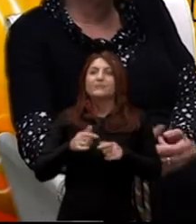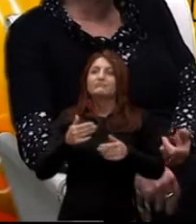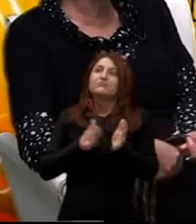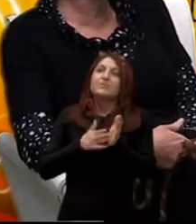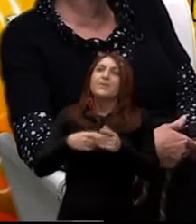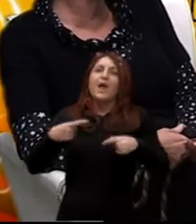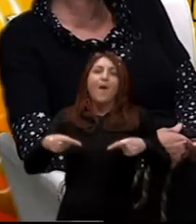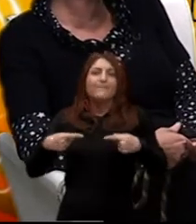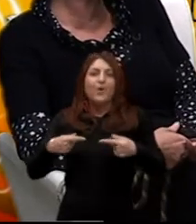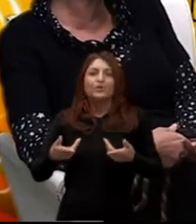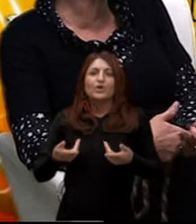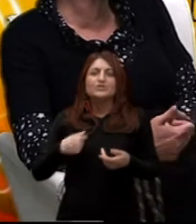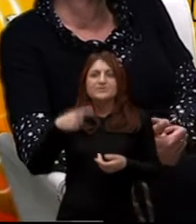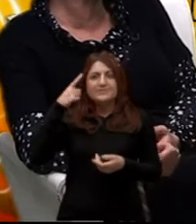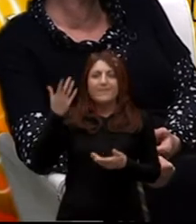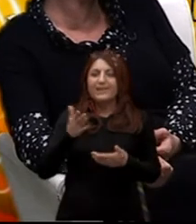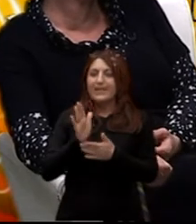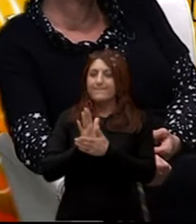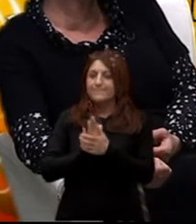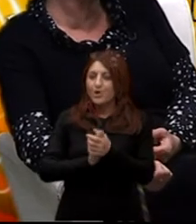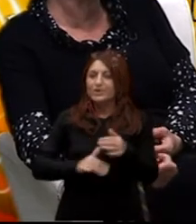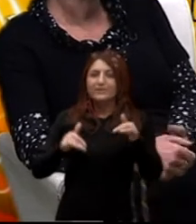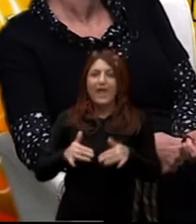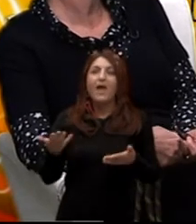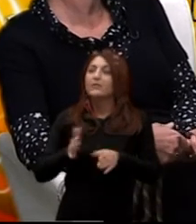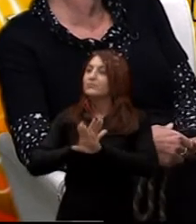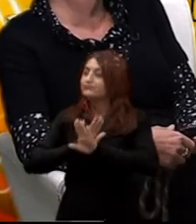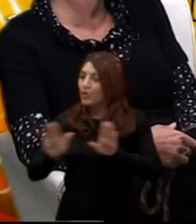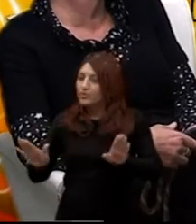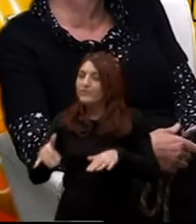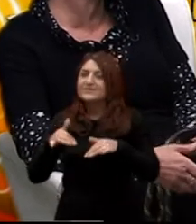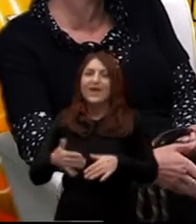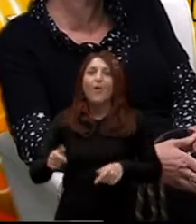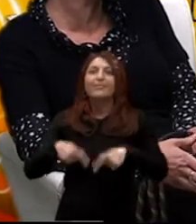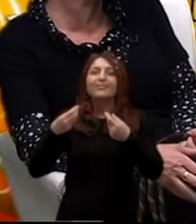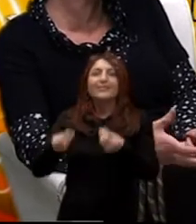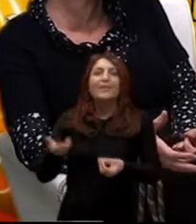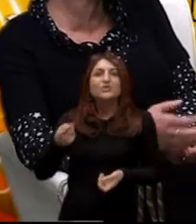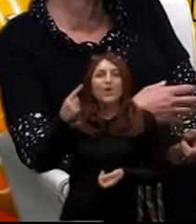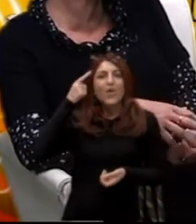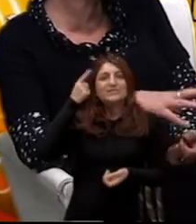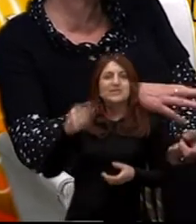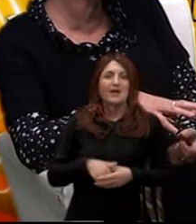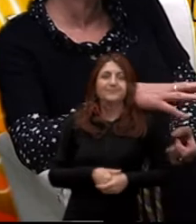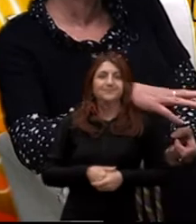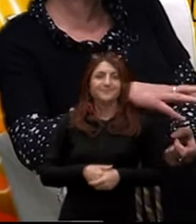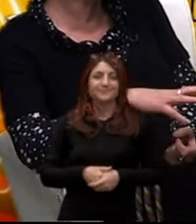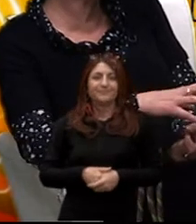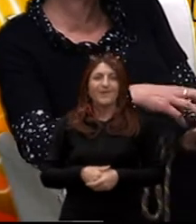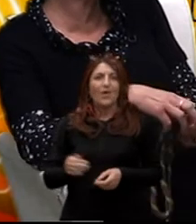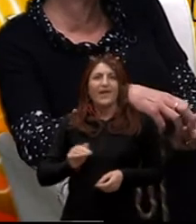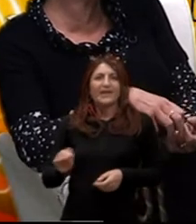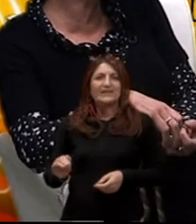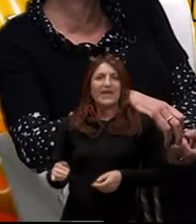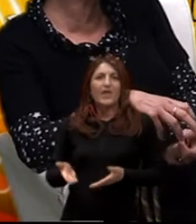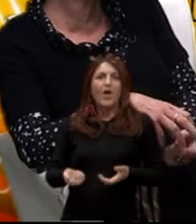izvršava, da zna kad je početak, kada je kraj, da da neki signal pas za kraj. Recimo, djeca uvijek teško